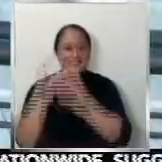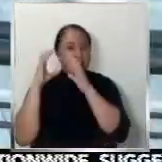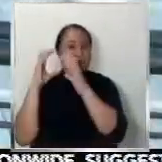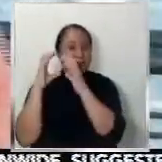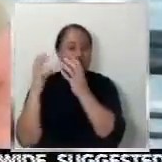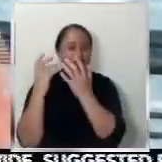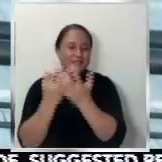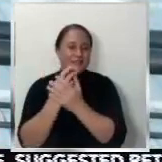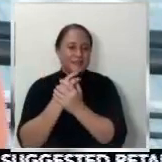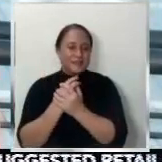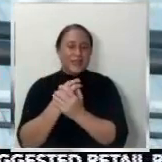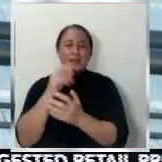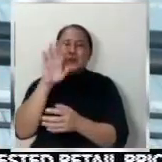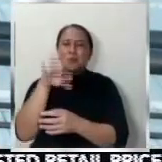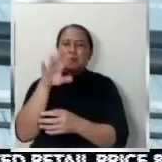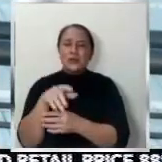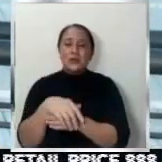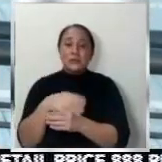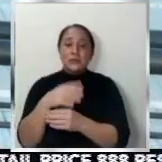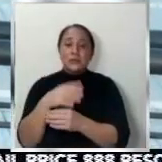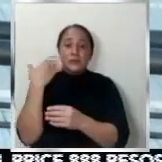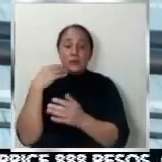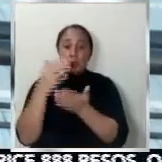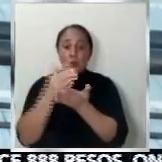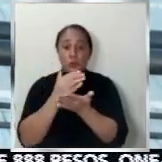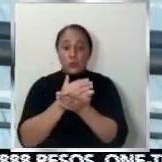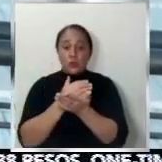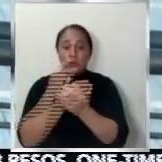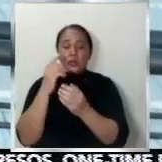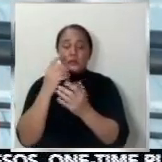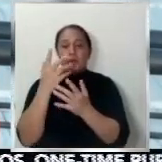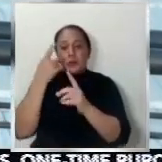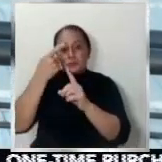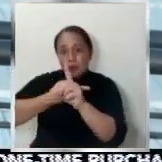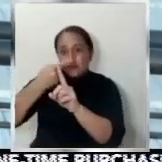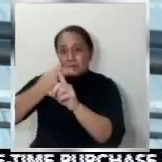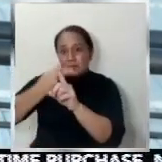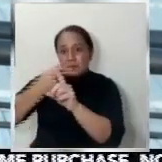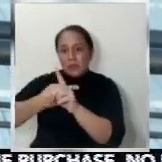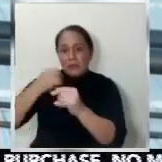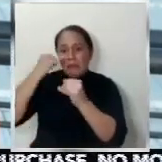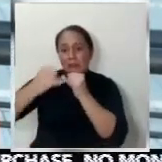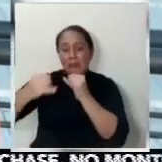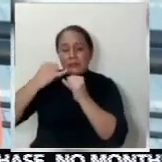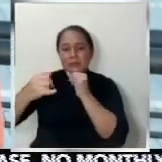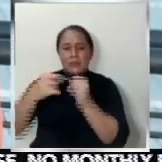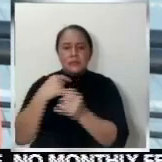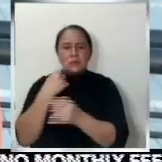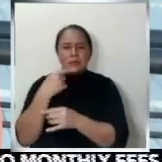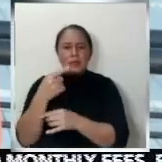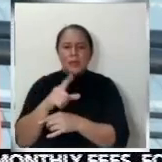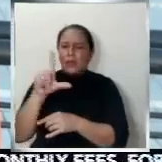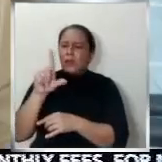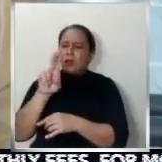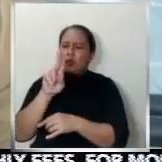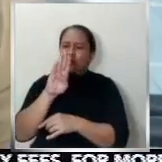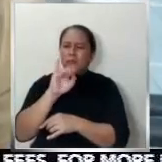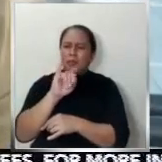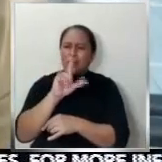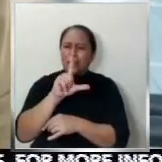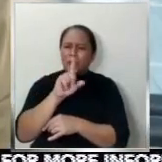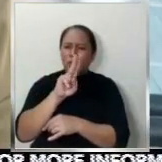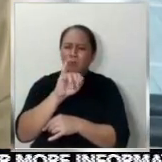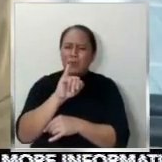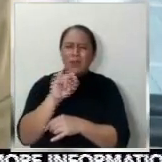Kuya Kim, sa isang folk song tungkol sa mga buwan ng taon, sa dulo ay kinakanta yung lubi-lubi. Ano po ba